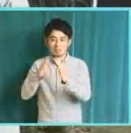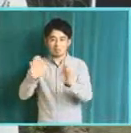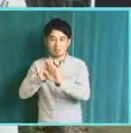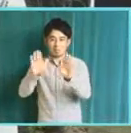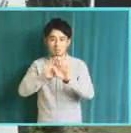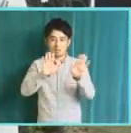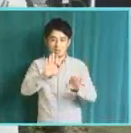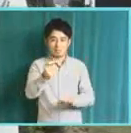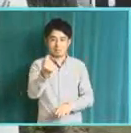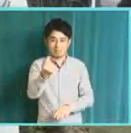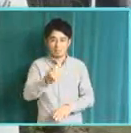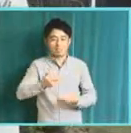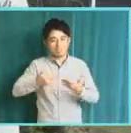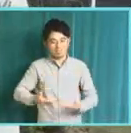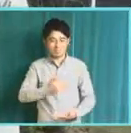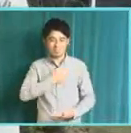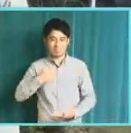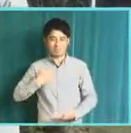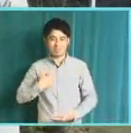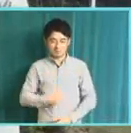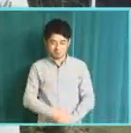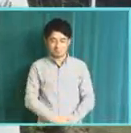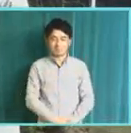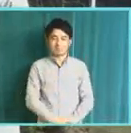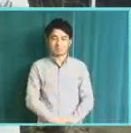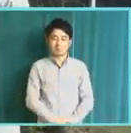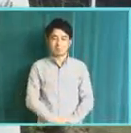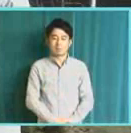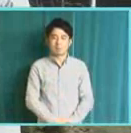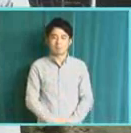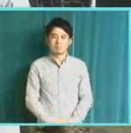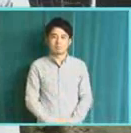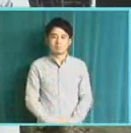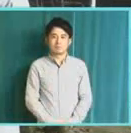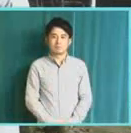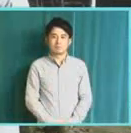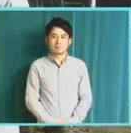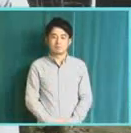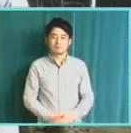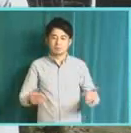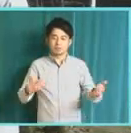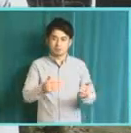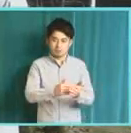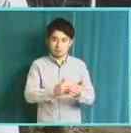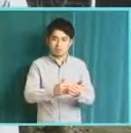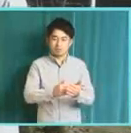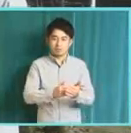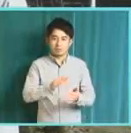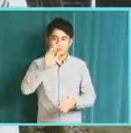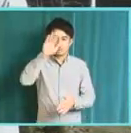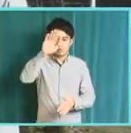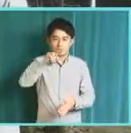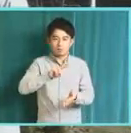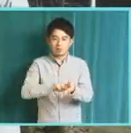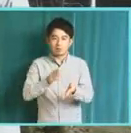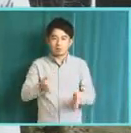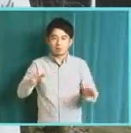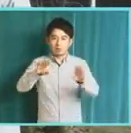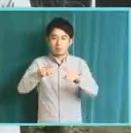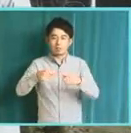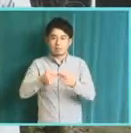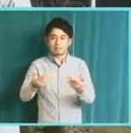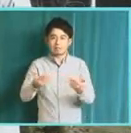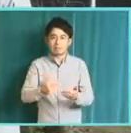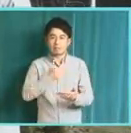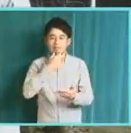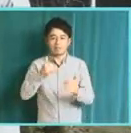度などもあるそうなので安心ですね。 はい、 はい、それでは改めまして、私立病院へ働くことを